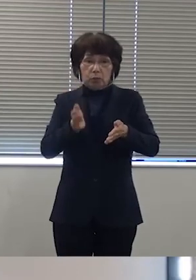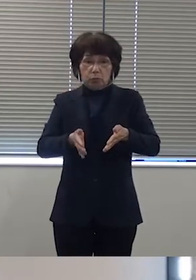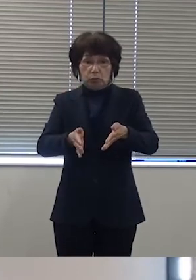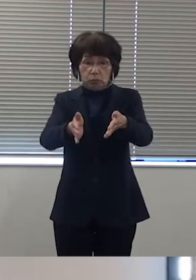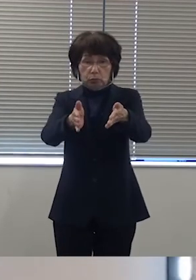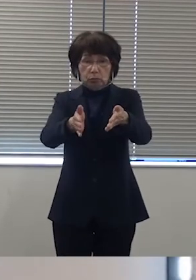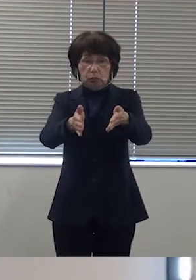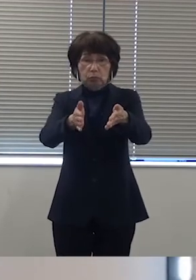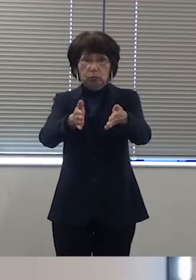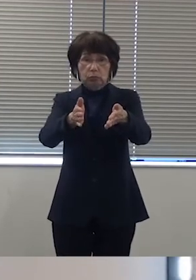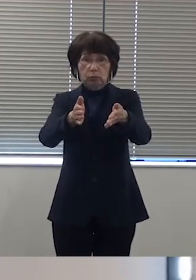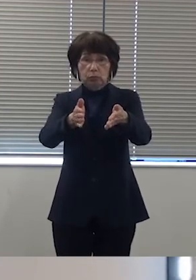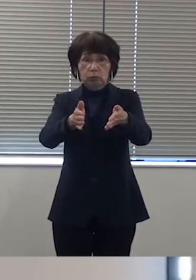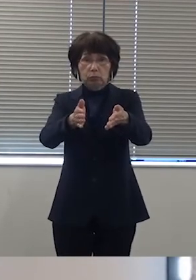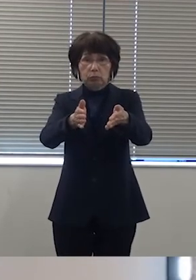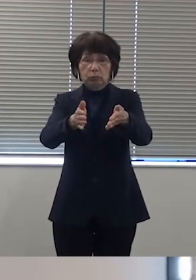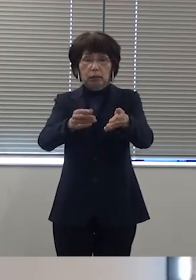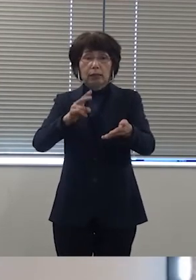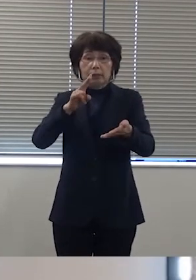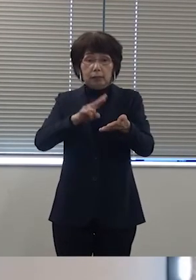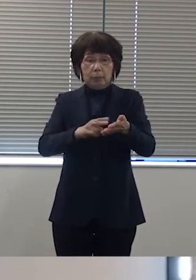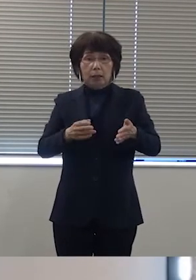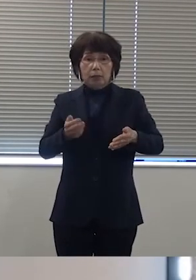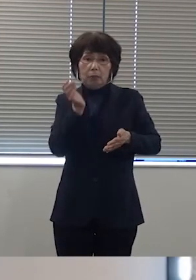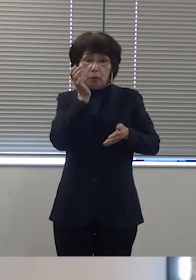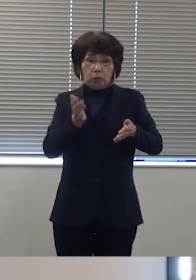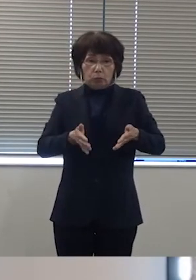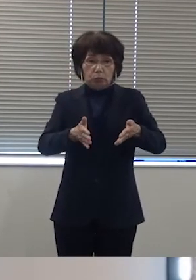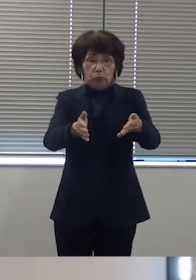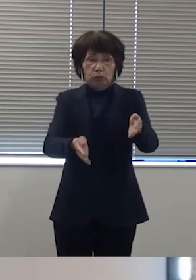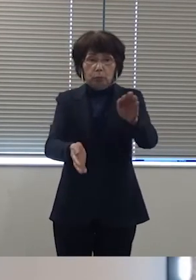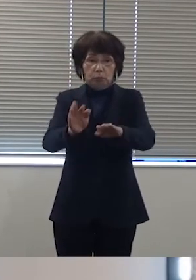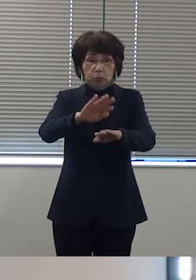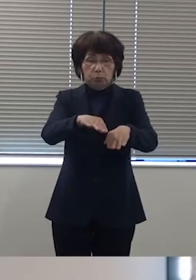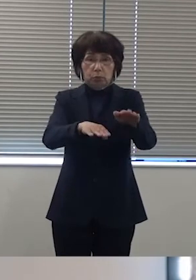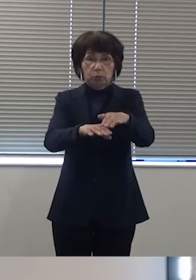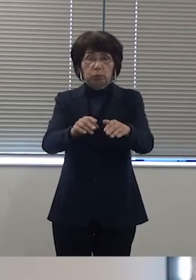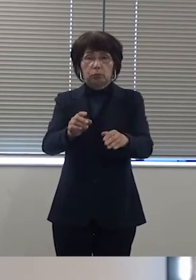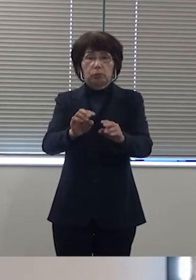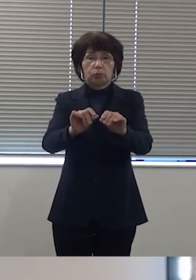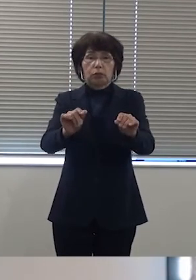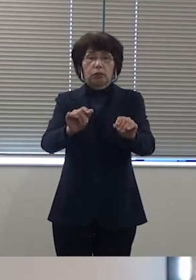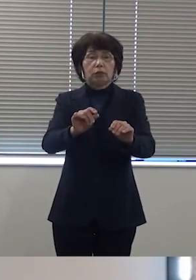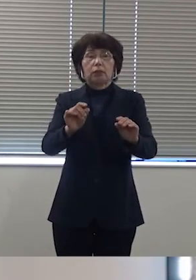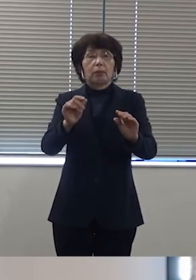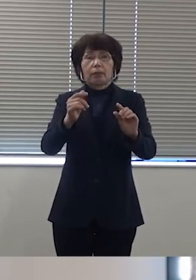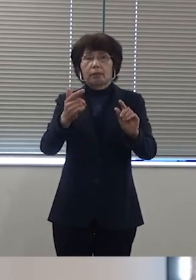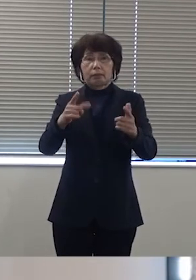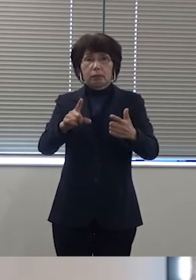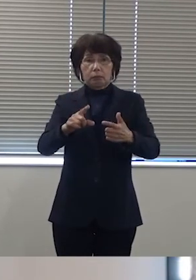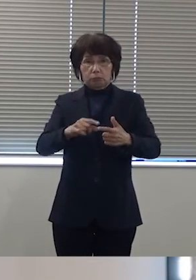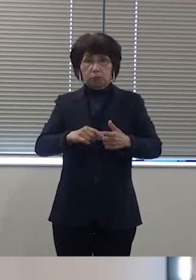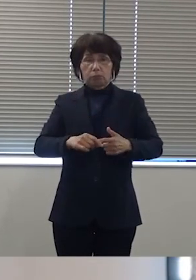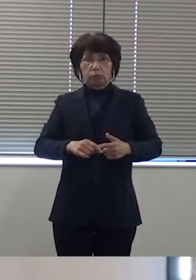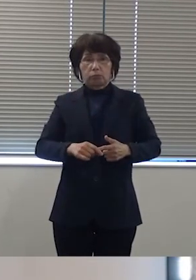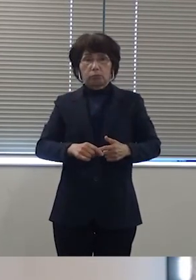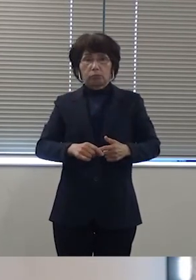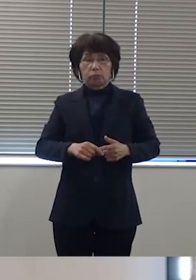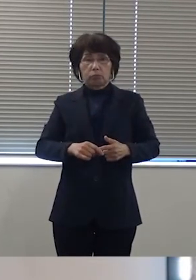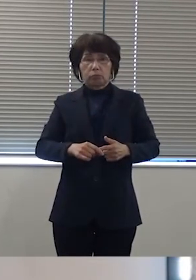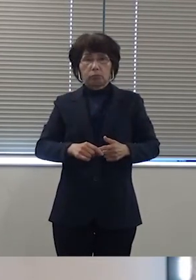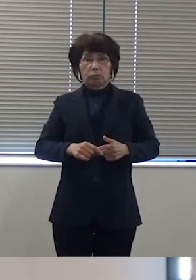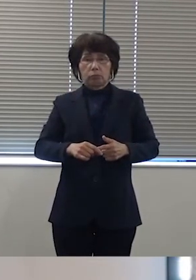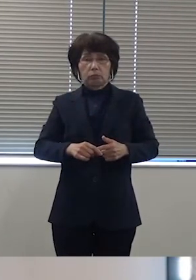部分だけ抜けることでは解決ではありませんので、まずはその今の土地保全条例の中で指導できることを主張してい